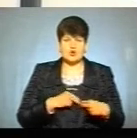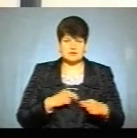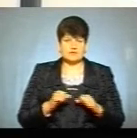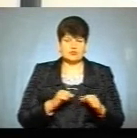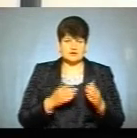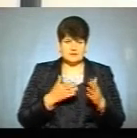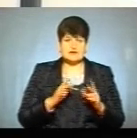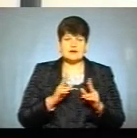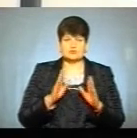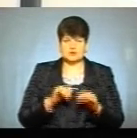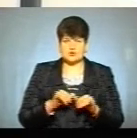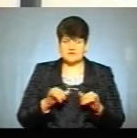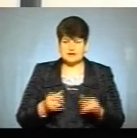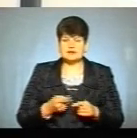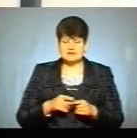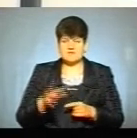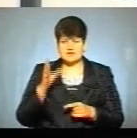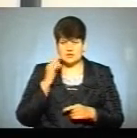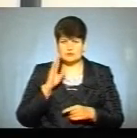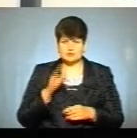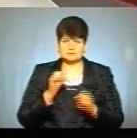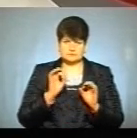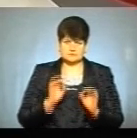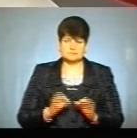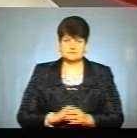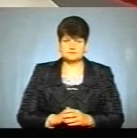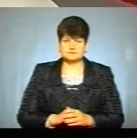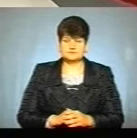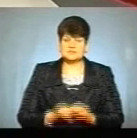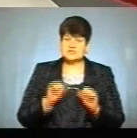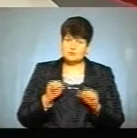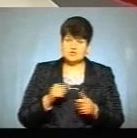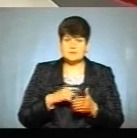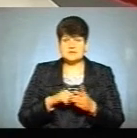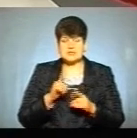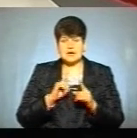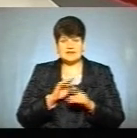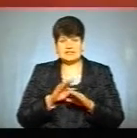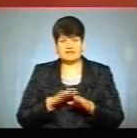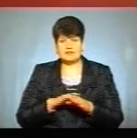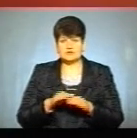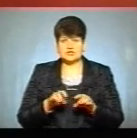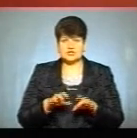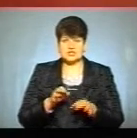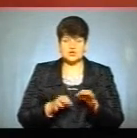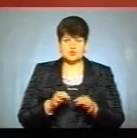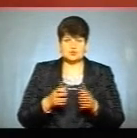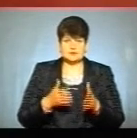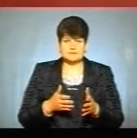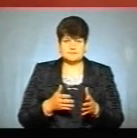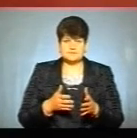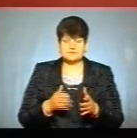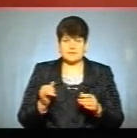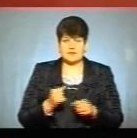воно буде розвиватися, але це, я вважаю, що це буде позитивно. А чи може міська рада не виконати рішення суду і все